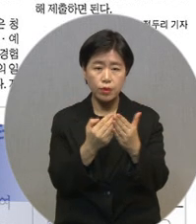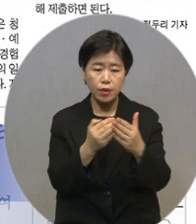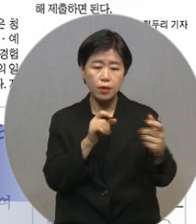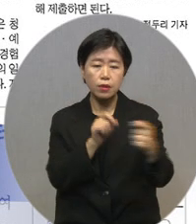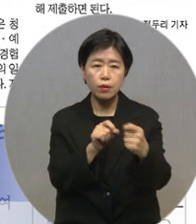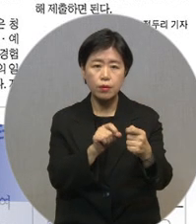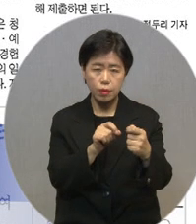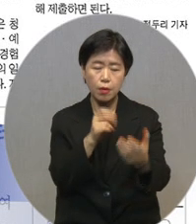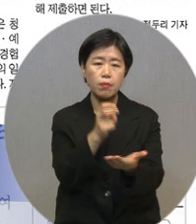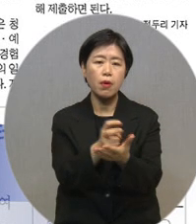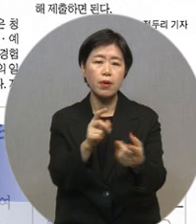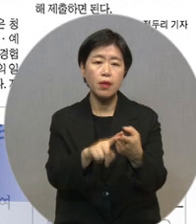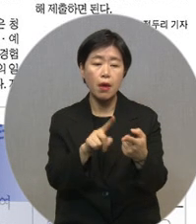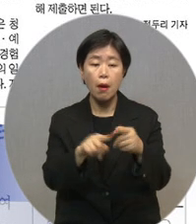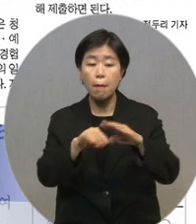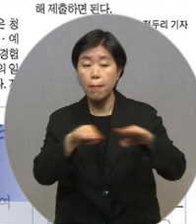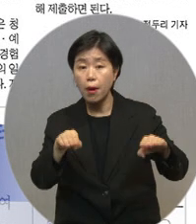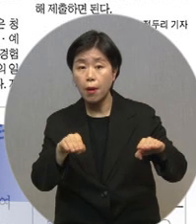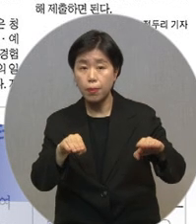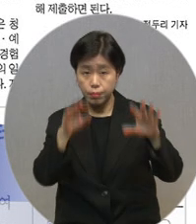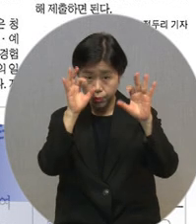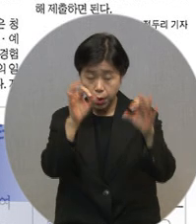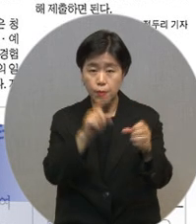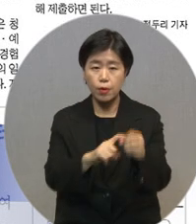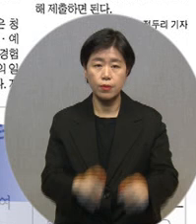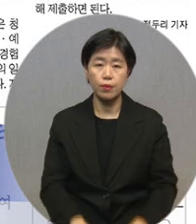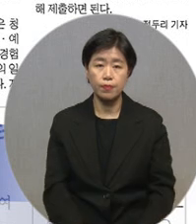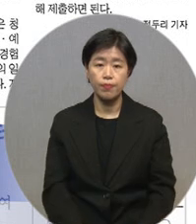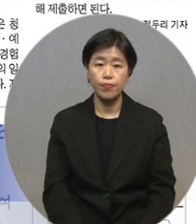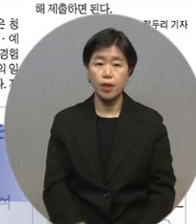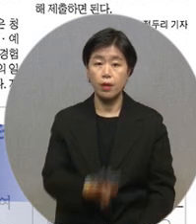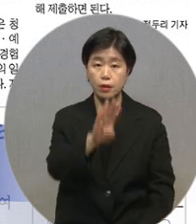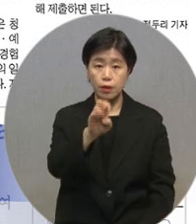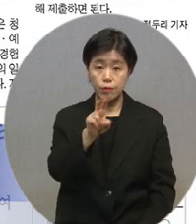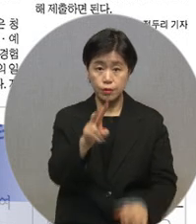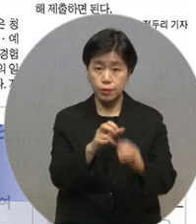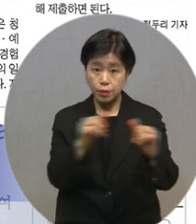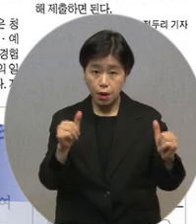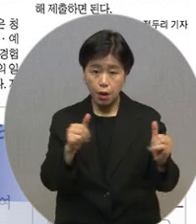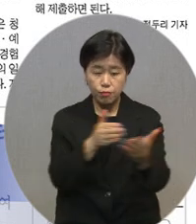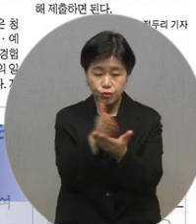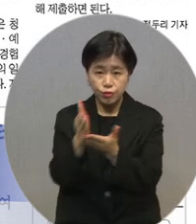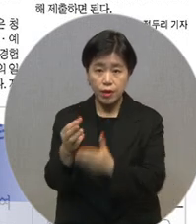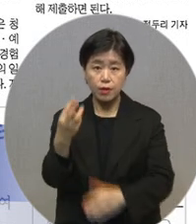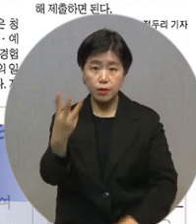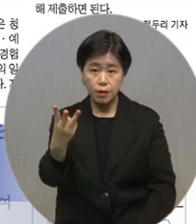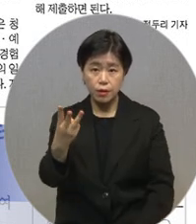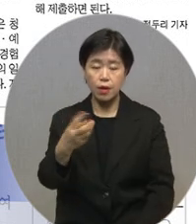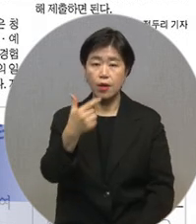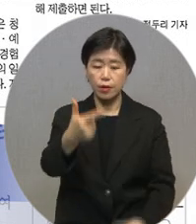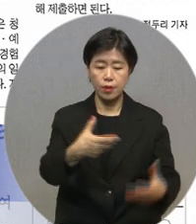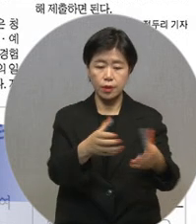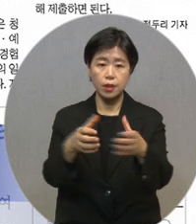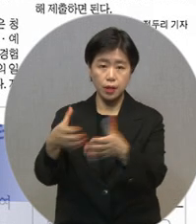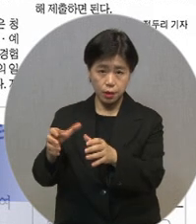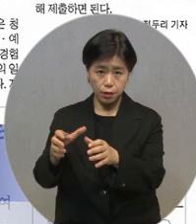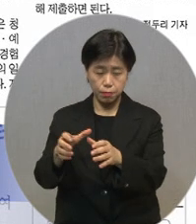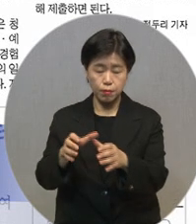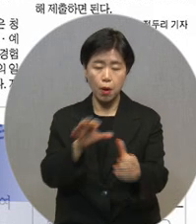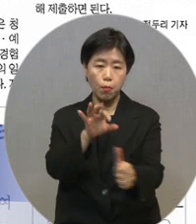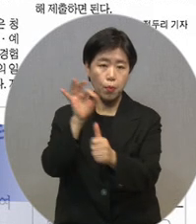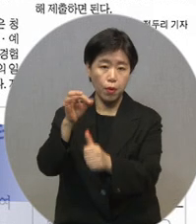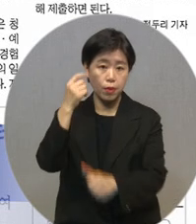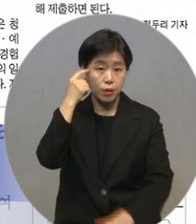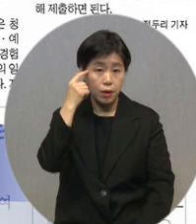찾는 것입니다 19기 단어는 총 42명으로 세계 분야 총 여섯 팀을 선발할 예정인 가운데 서류